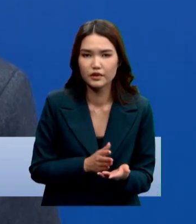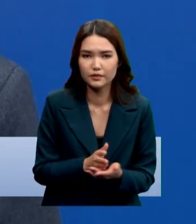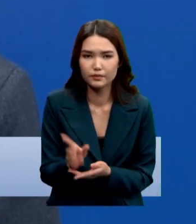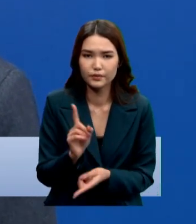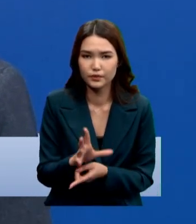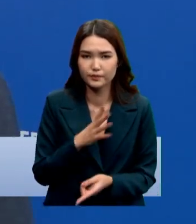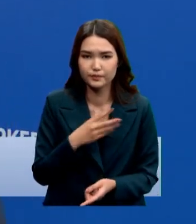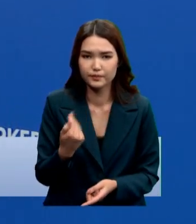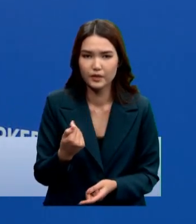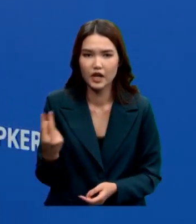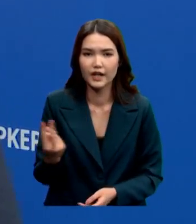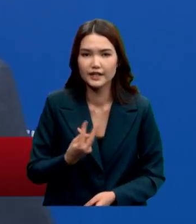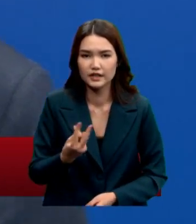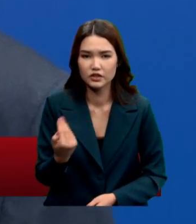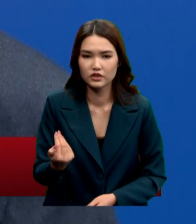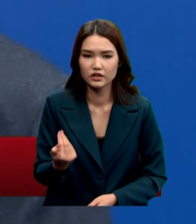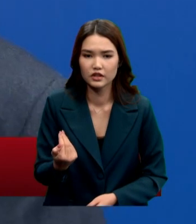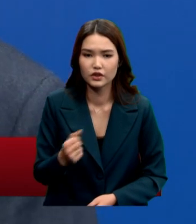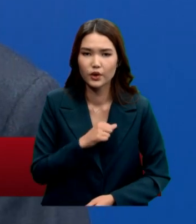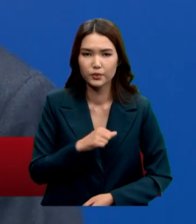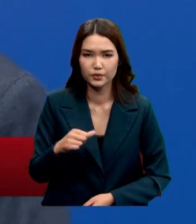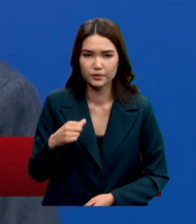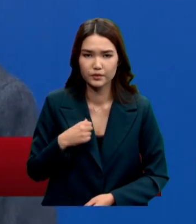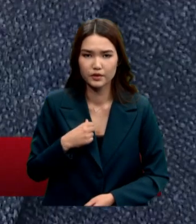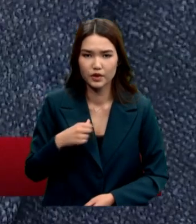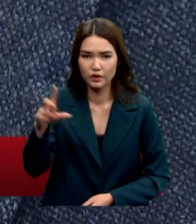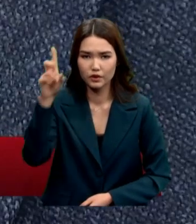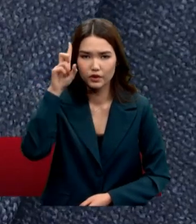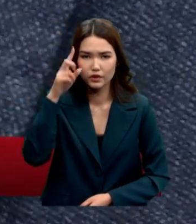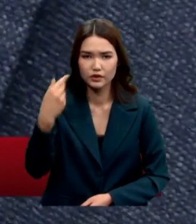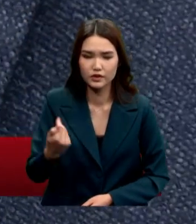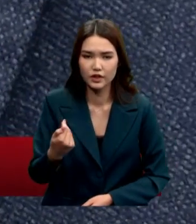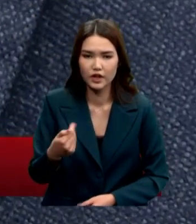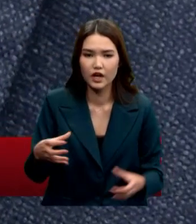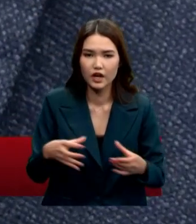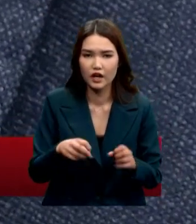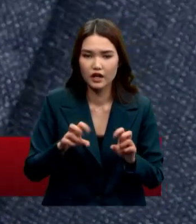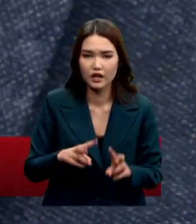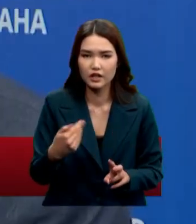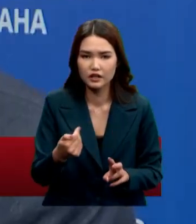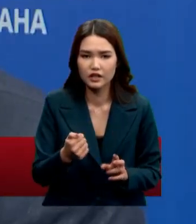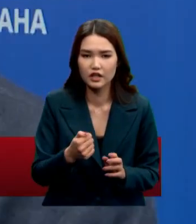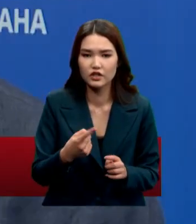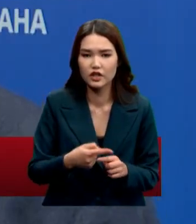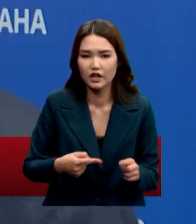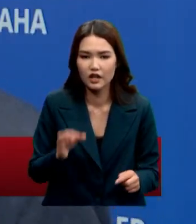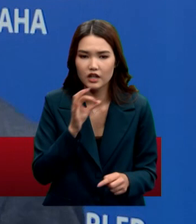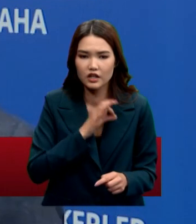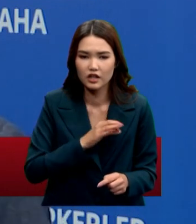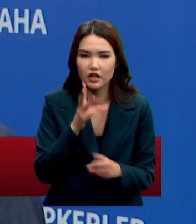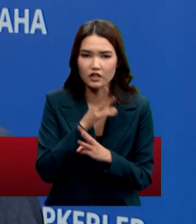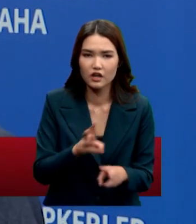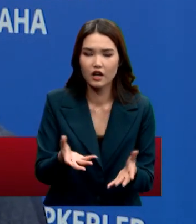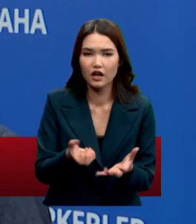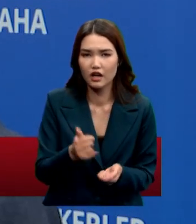көрбістер. Екіншіден, біздің өзіміздің ұлттық компанияларды көтеру керек. Міне, жарты жыл жалақыларын